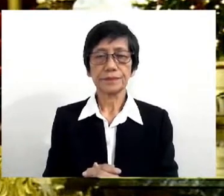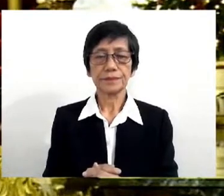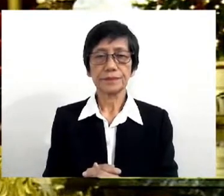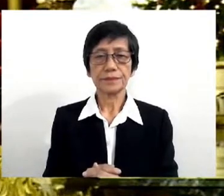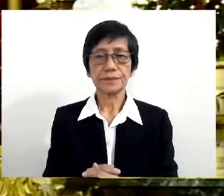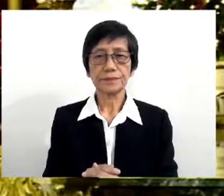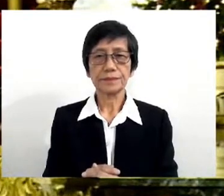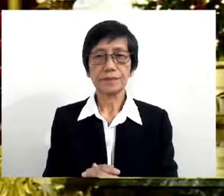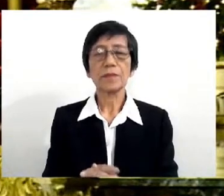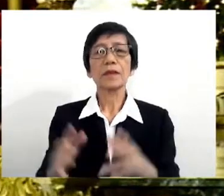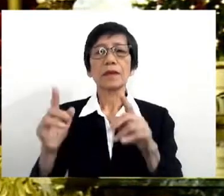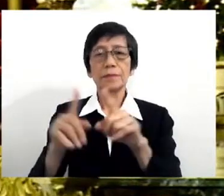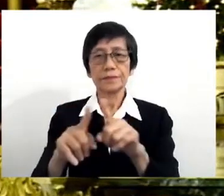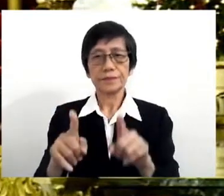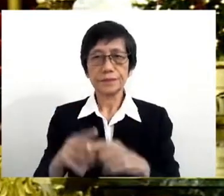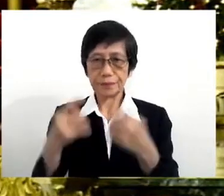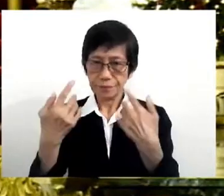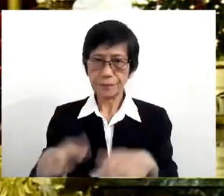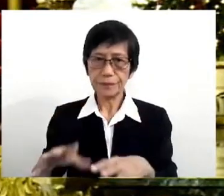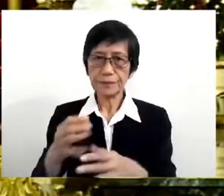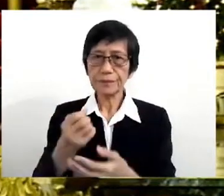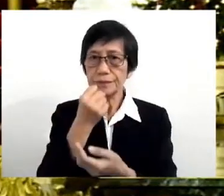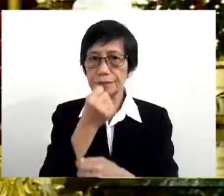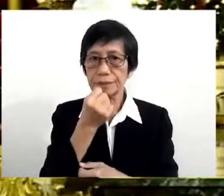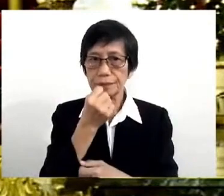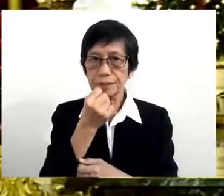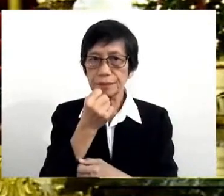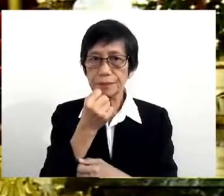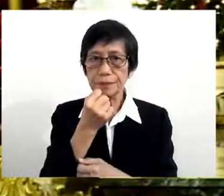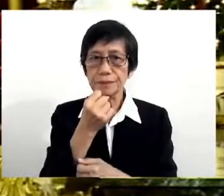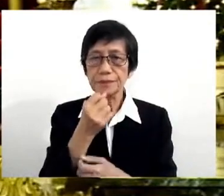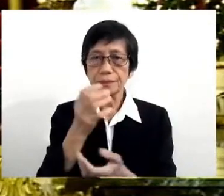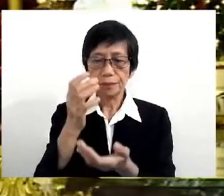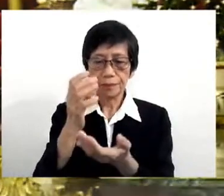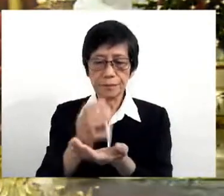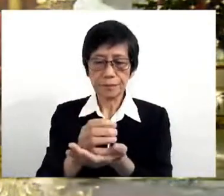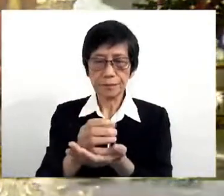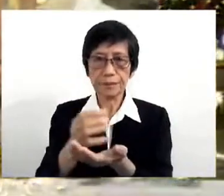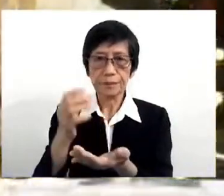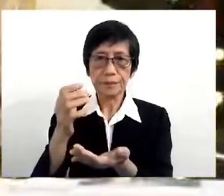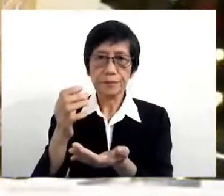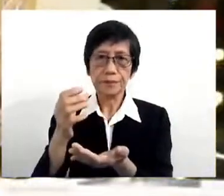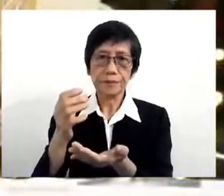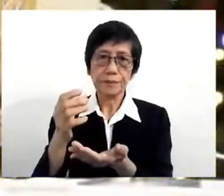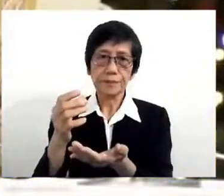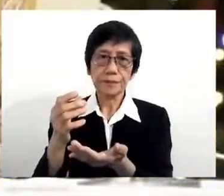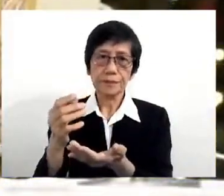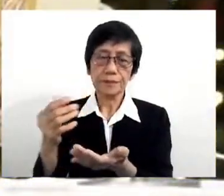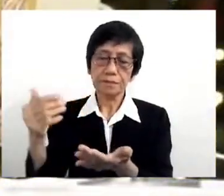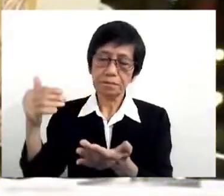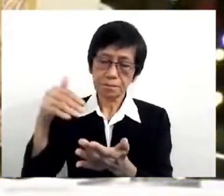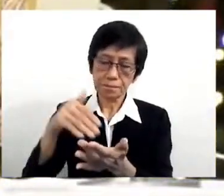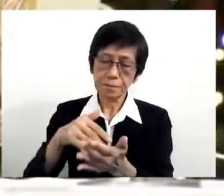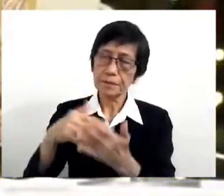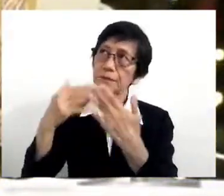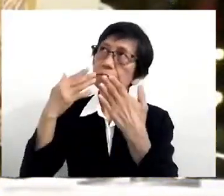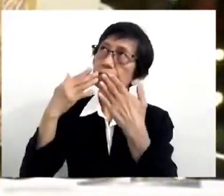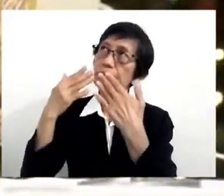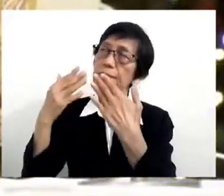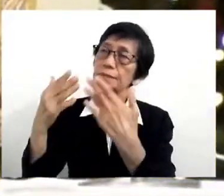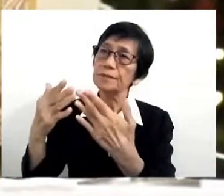Gayon din naman nung matapos ang hapunan, hinawakan niya ang kalis. Muli kanyang